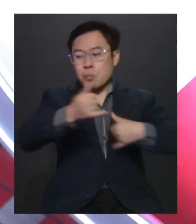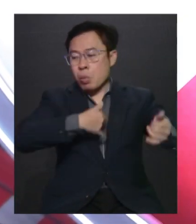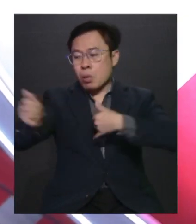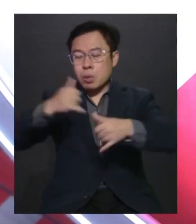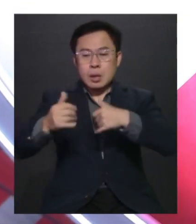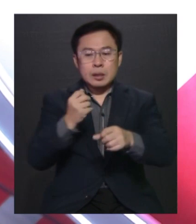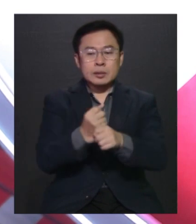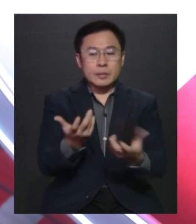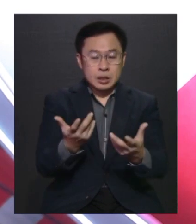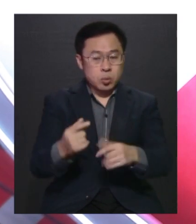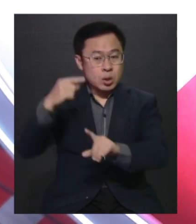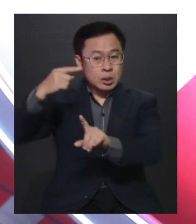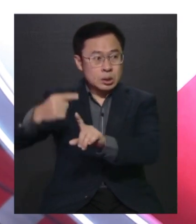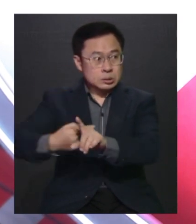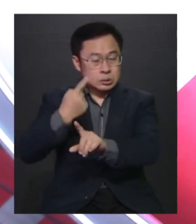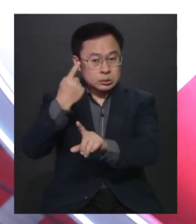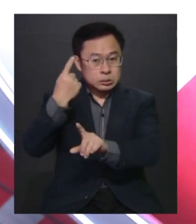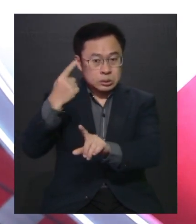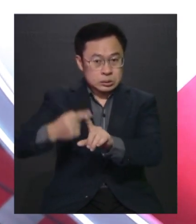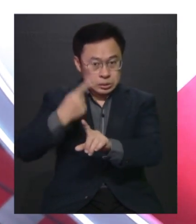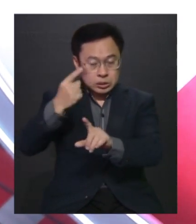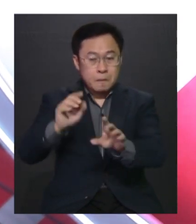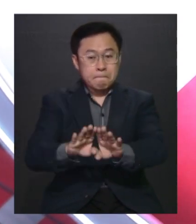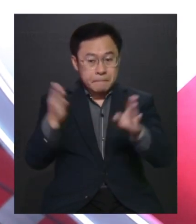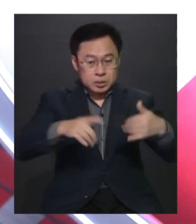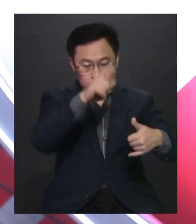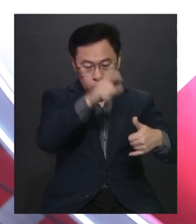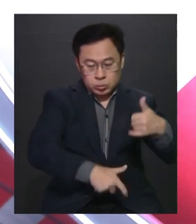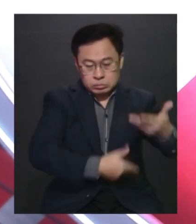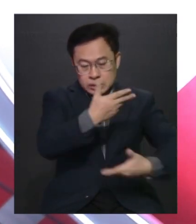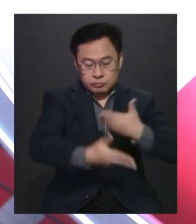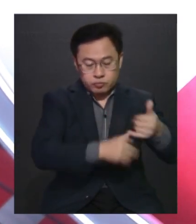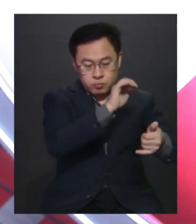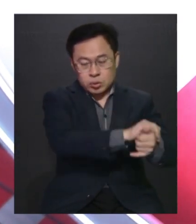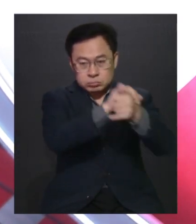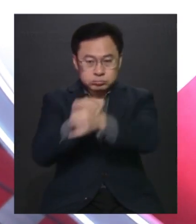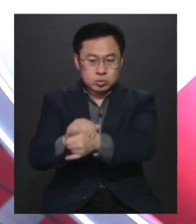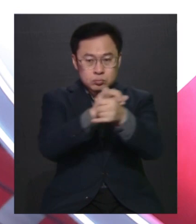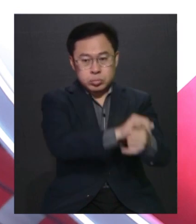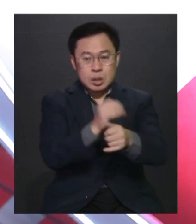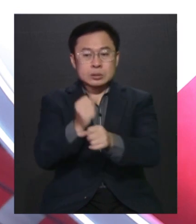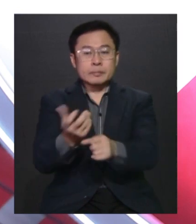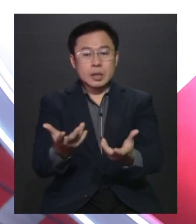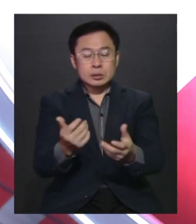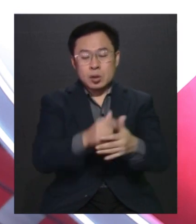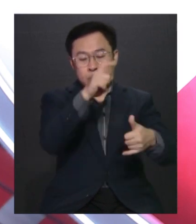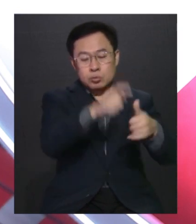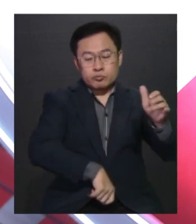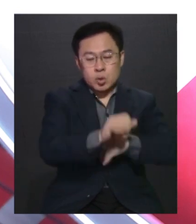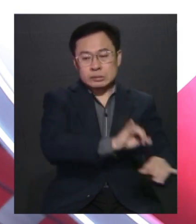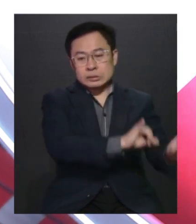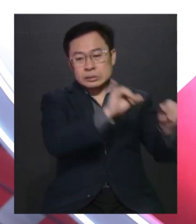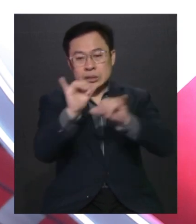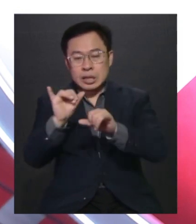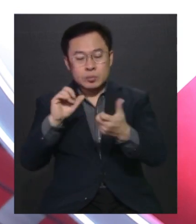ใกล้ตลาดจะเปิดแล้วไงตลาดเล็ก2จะเปิดแล้วดังนั้นเนี่ยถ้ามีการโยกย้ายแล้วท่านนักบอลอยู่ไม่ครบเนี่ยอันนี้ถือว่า